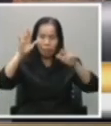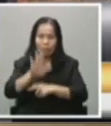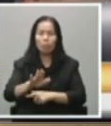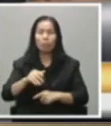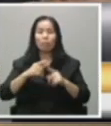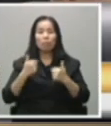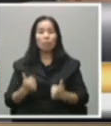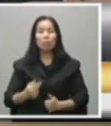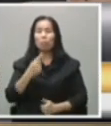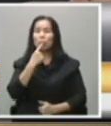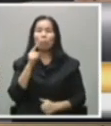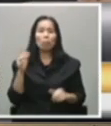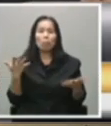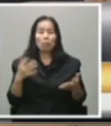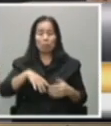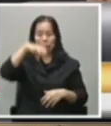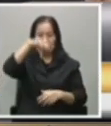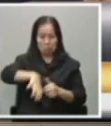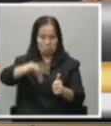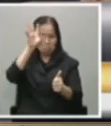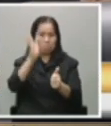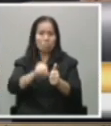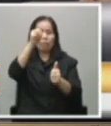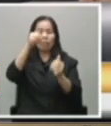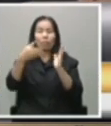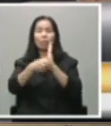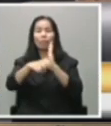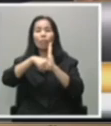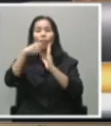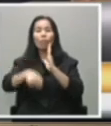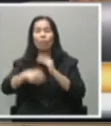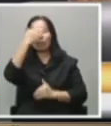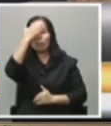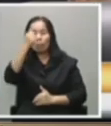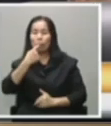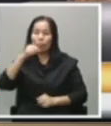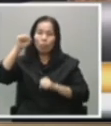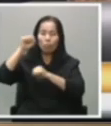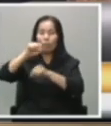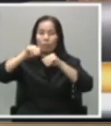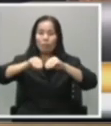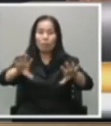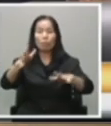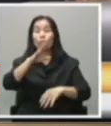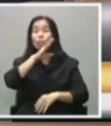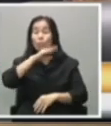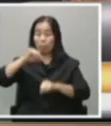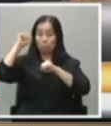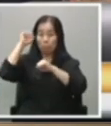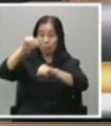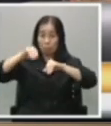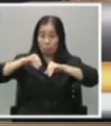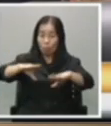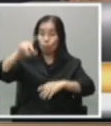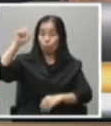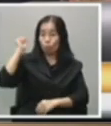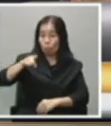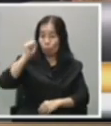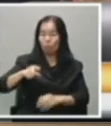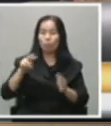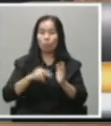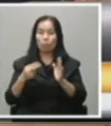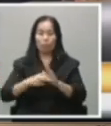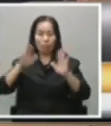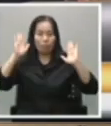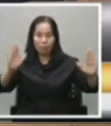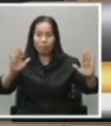ณ์เกิดกลางเมืองที่ใหญ่เป็นอันดับที่สองของประเทศถ้าท่านประกาศสถานการณ์ฉุกเฉินเนี่ยเหตุการณ์ไม่เป็นเช่นนี้ครับท่านประธ